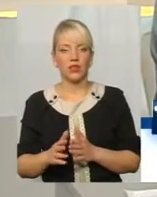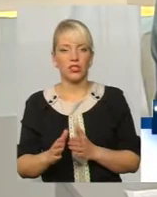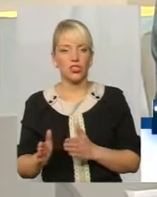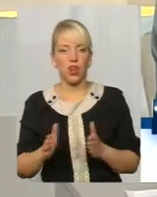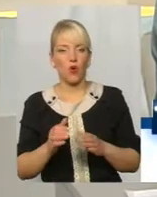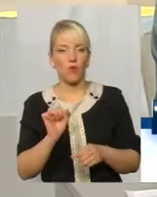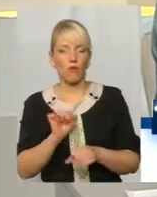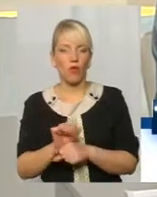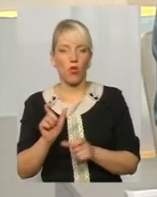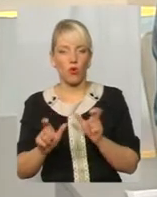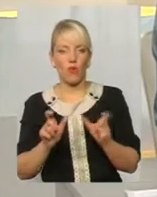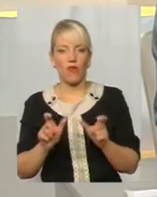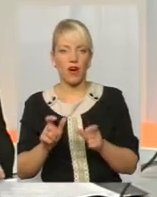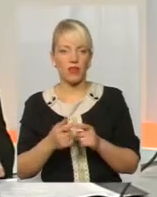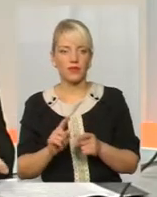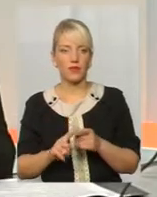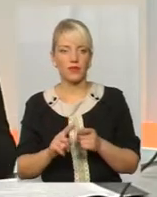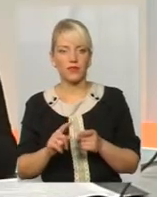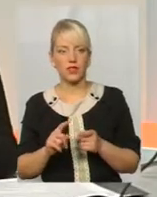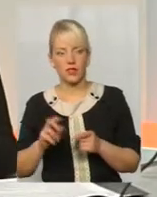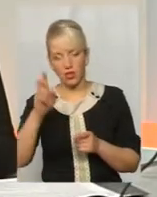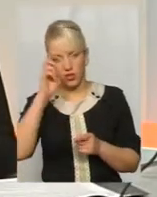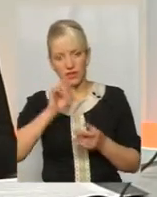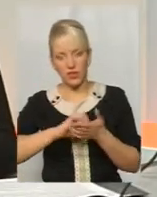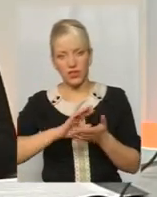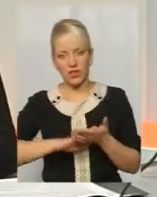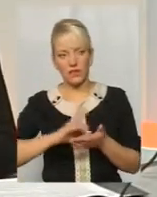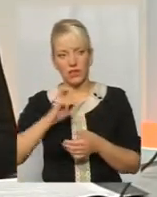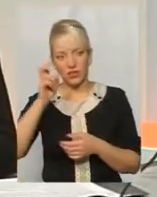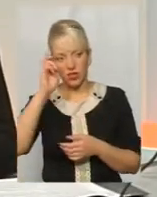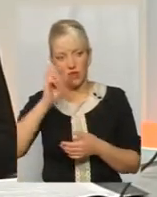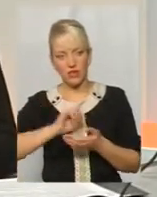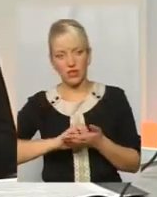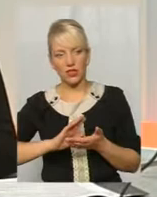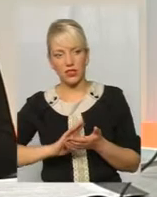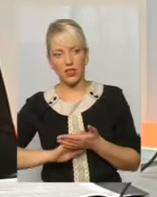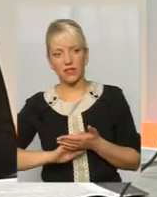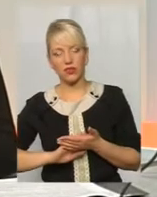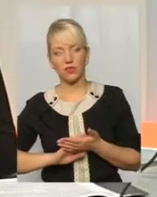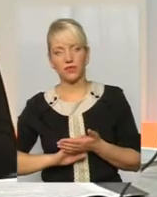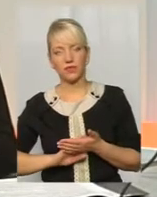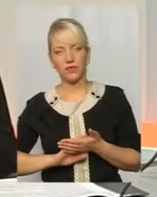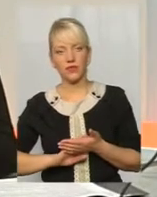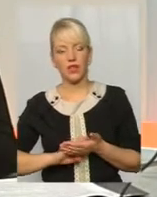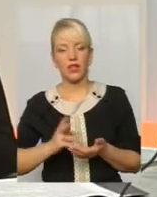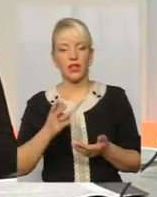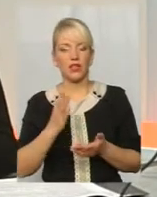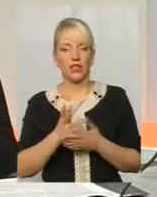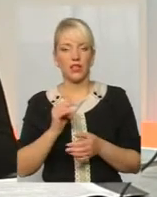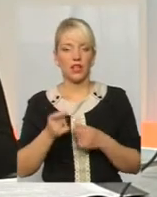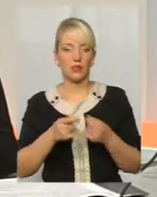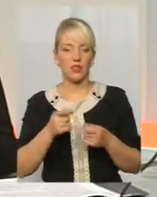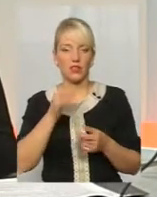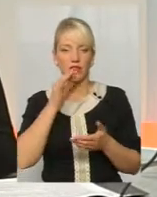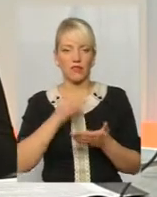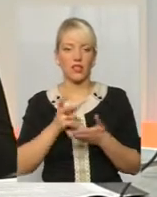неможливості працювати далі? Ну, державний реєстратор, на державного реєстратора розповсюджується і адміністративна відповідальність,